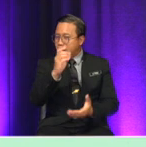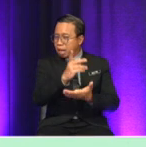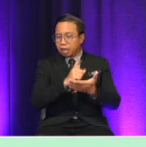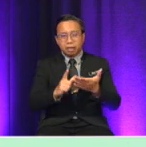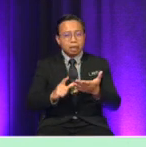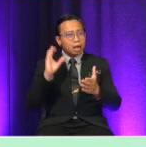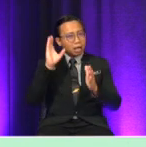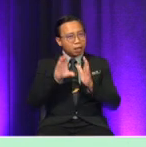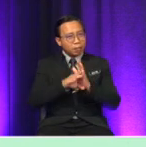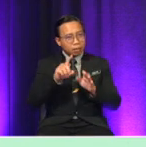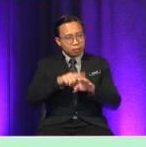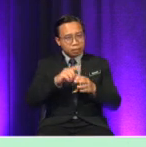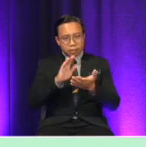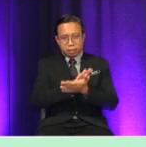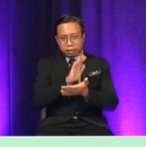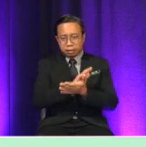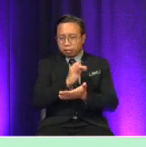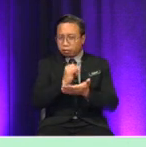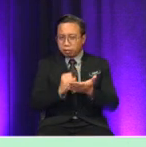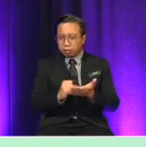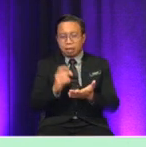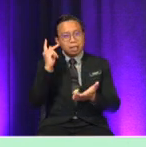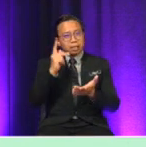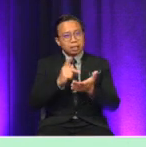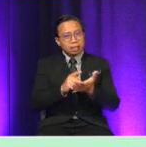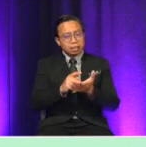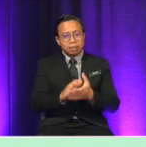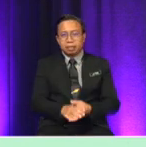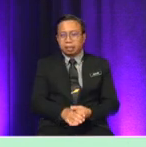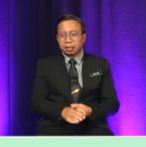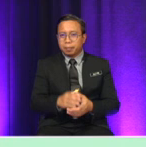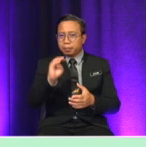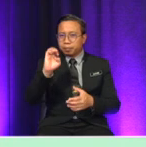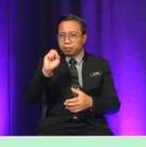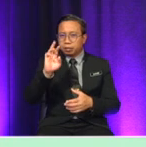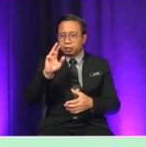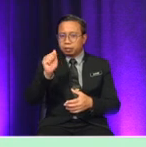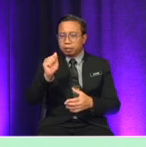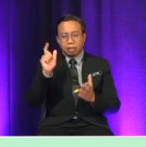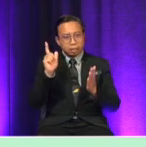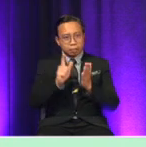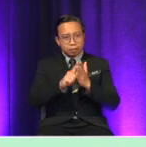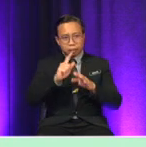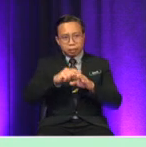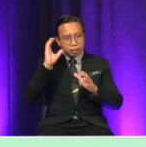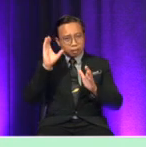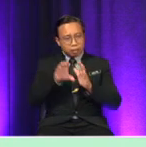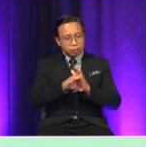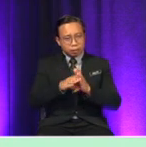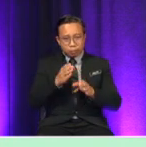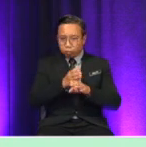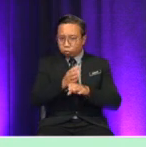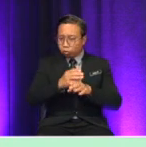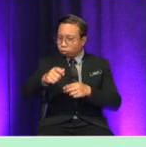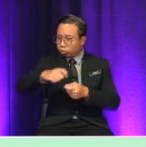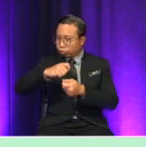kertas lukisan. B, memperkenalkan diri dan bermesra dengan kanak-kanak. C, menampal kertas pada gambar. D, memotong, mengoyak